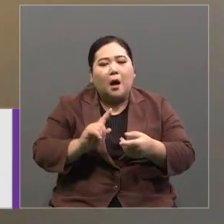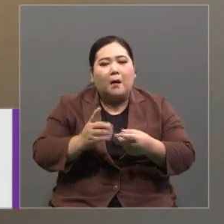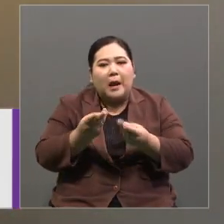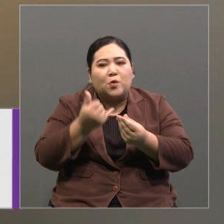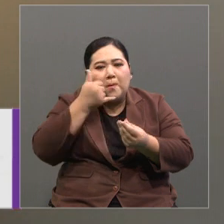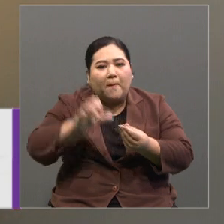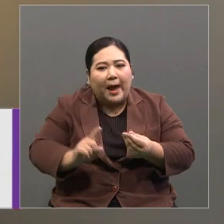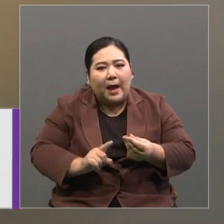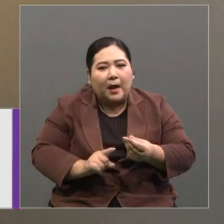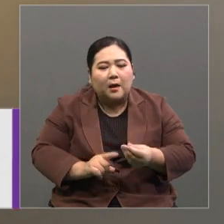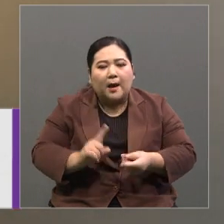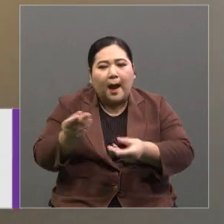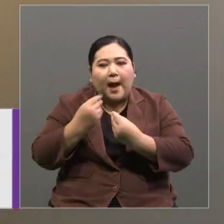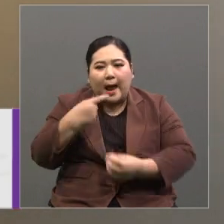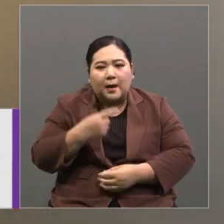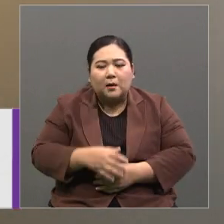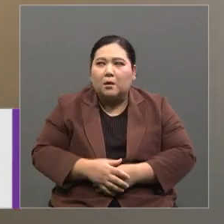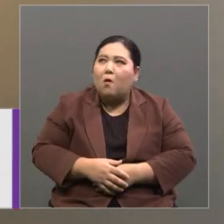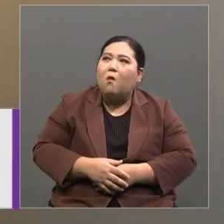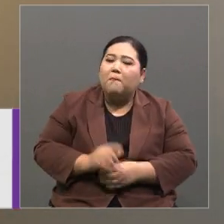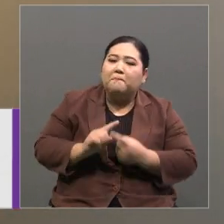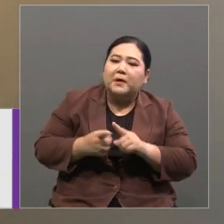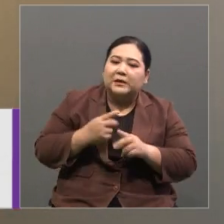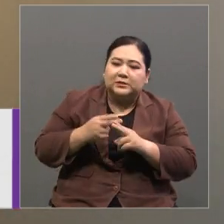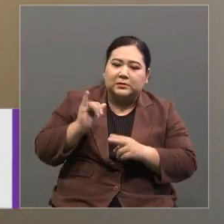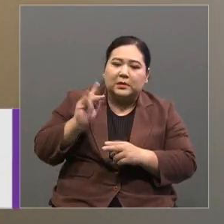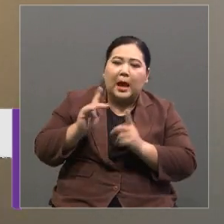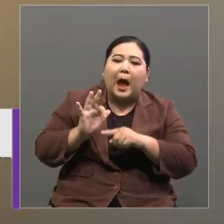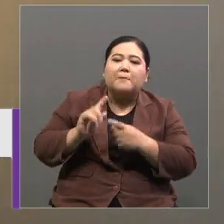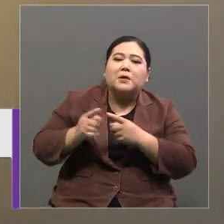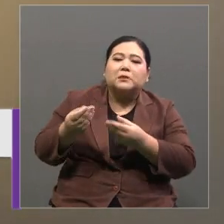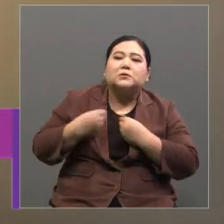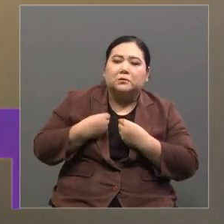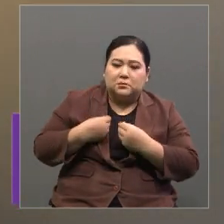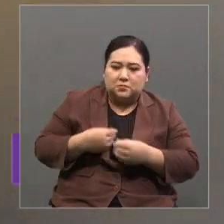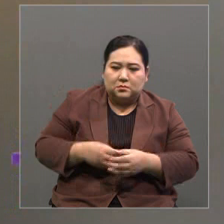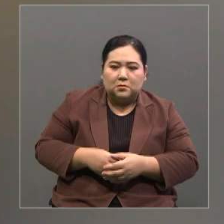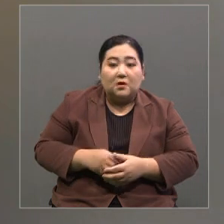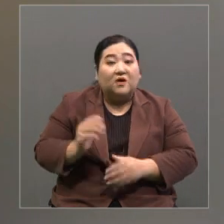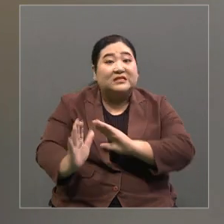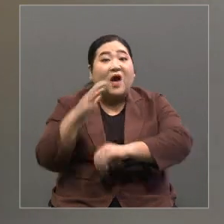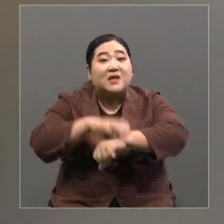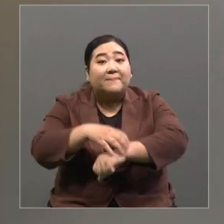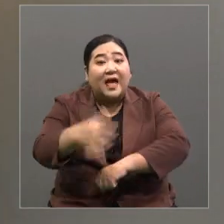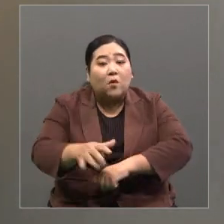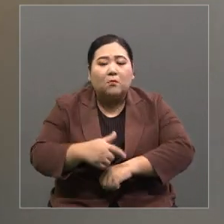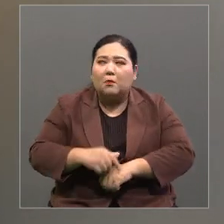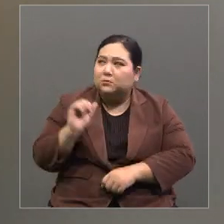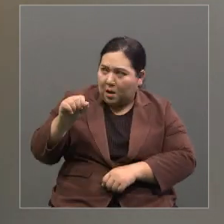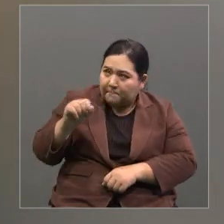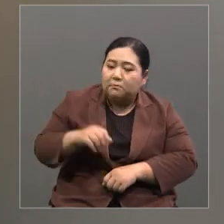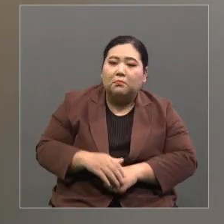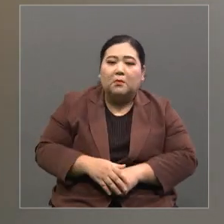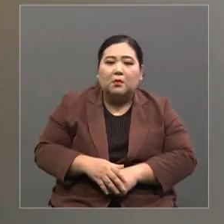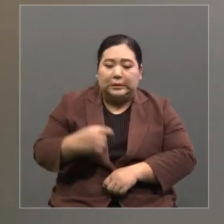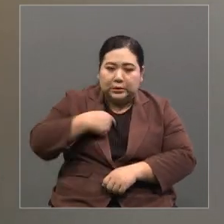ครับชื่ออะไรคนนั้นชื่ออะไร ชื่อไก่ชื่ออะไรครับดี ทัศนัยอ่ะอ๋อโดนจับไปไม่ช้าแล้วเนาะแต่เขาเอาข้อมูลมาให้เราเป็นคนโทรศั